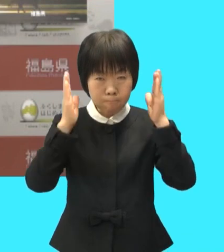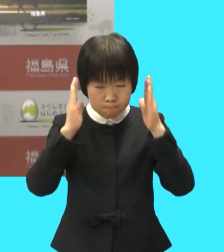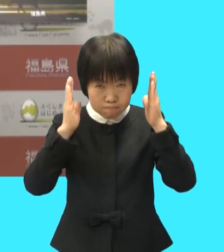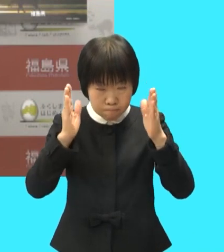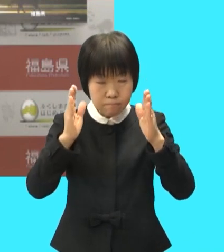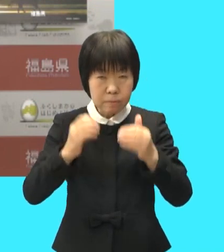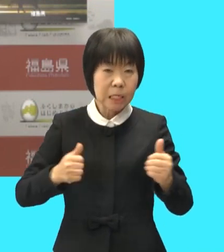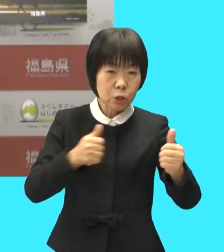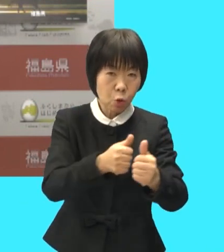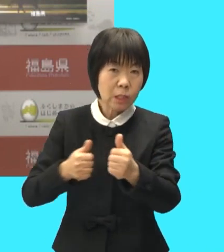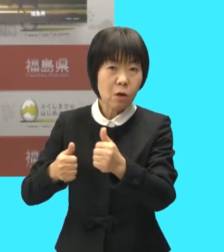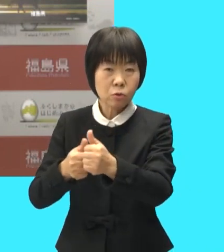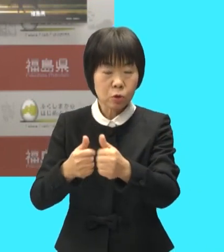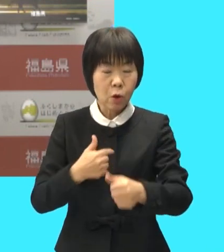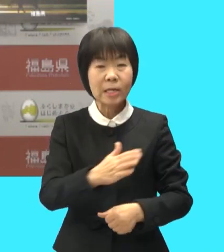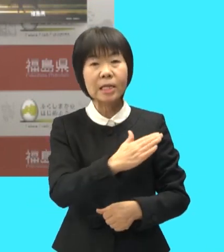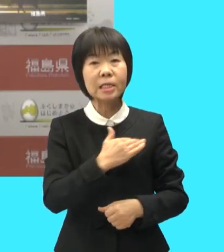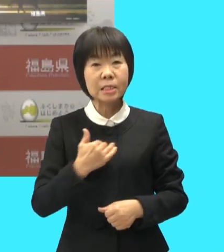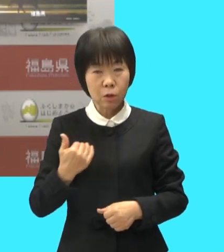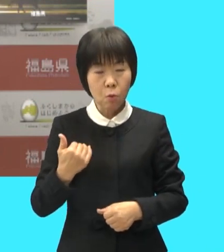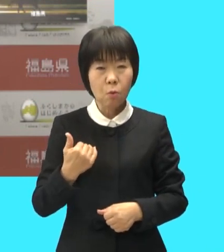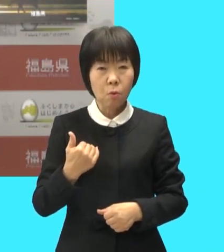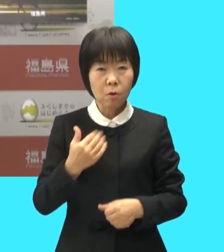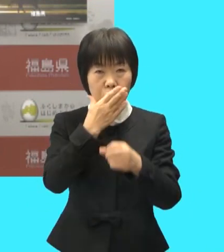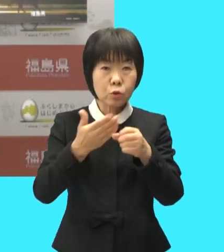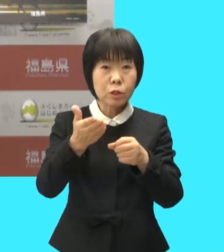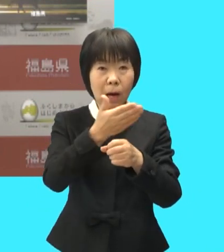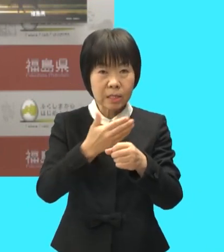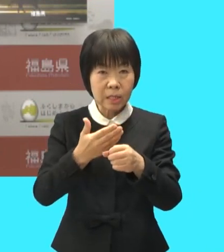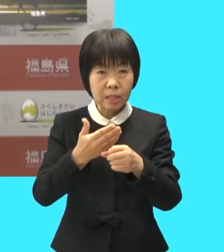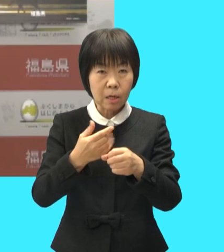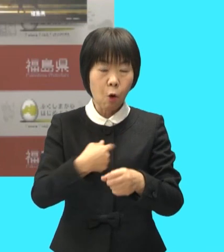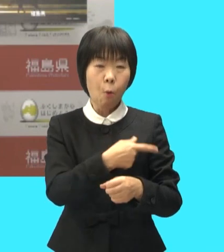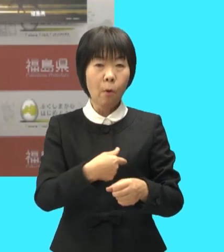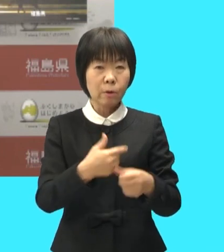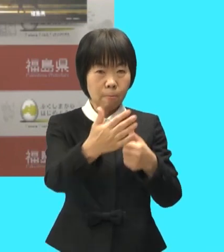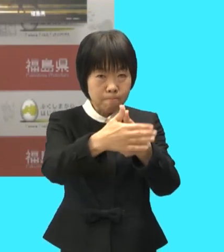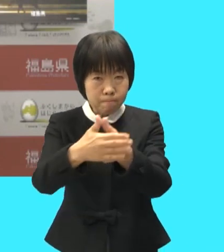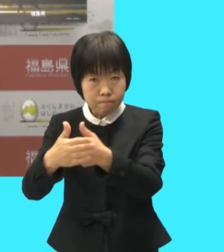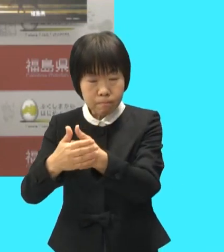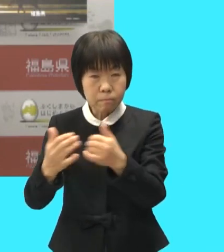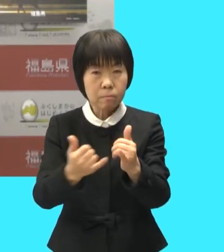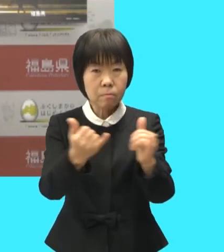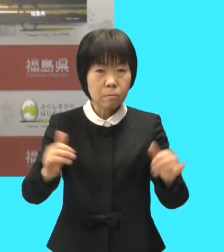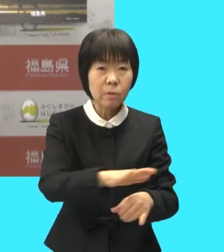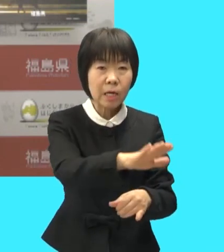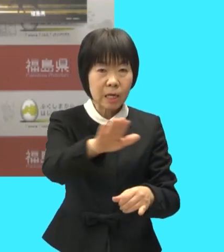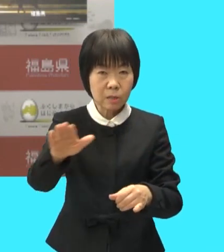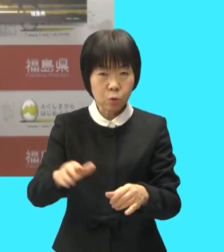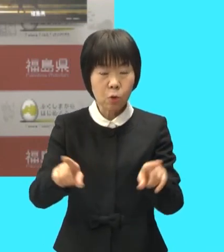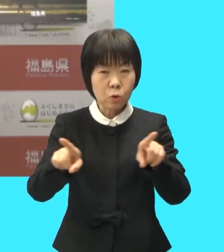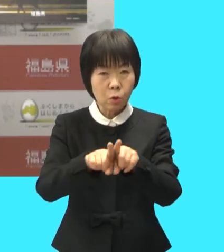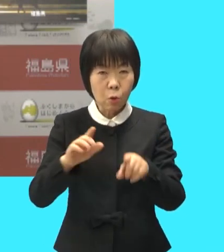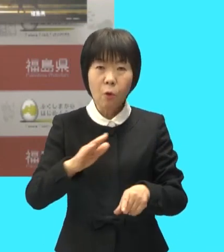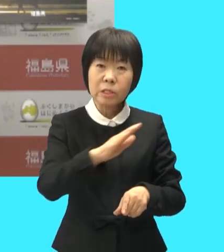って挑戦を続ける私たちと、福島に思いを寄せてくださる方との共同を深化させ